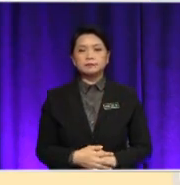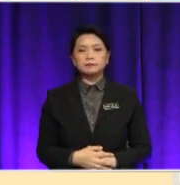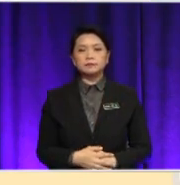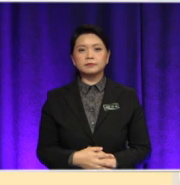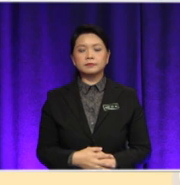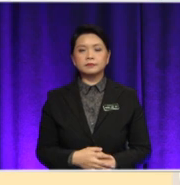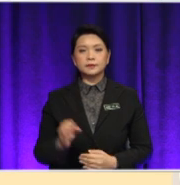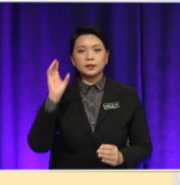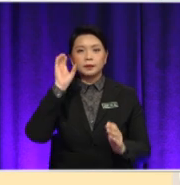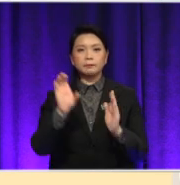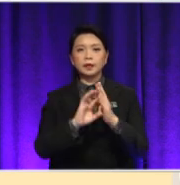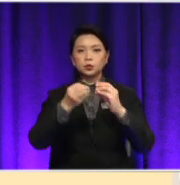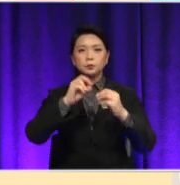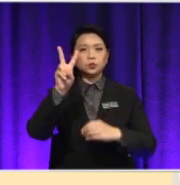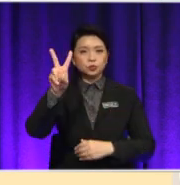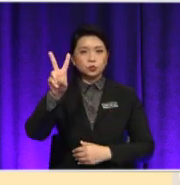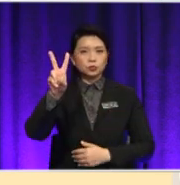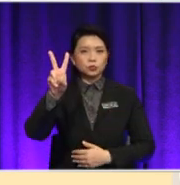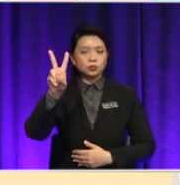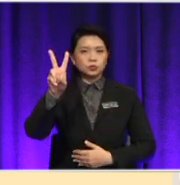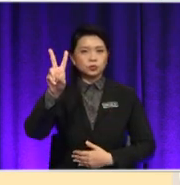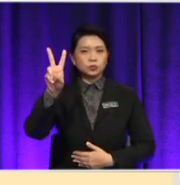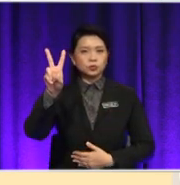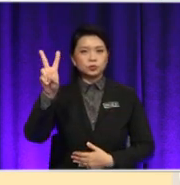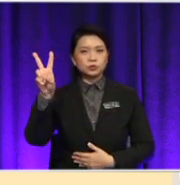Gambar nombor dua, cikgu. Gambar nombor dua? Bukan nombor satu ke?